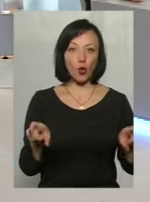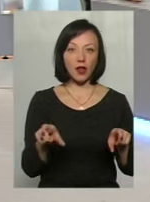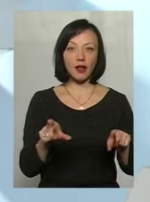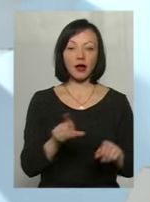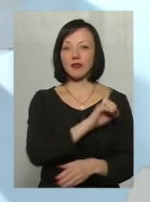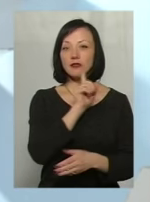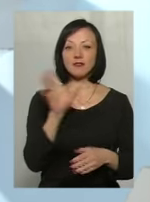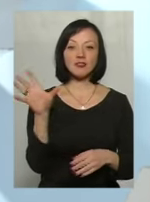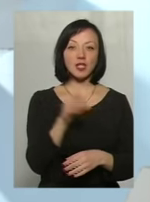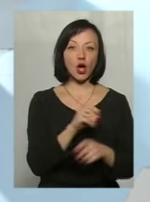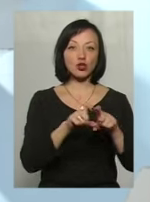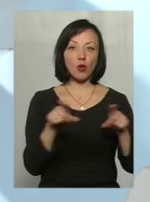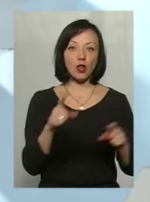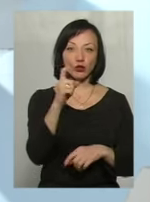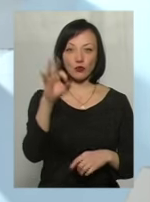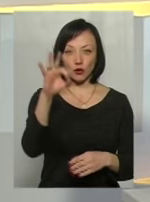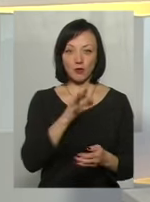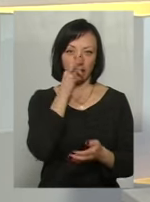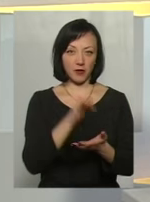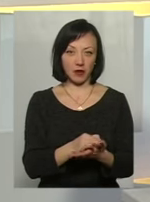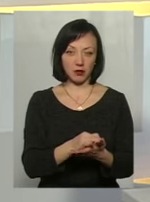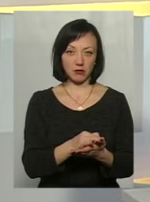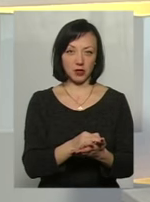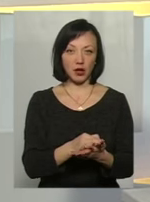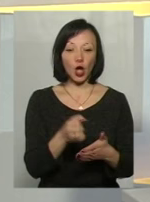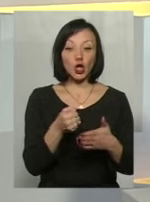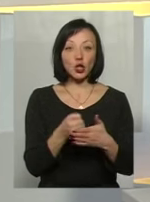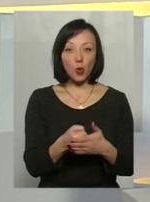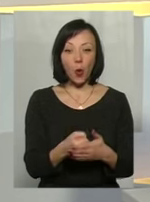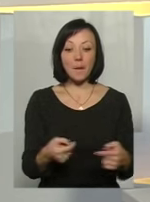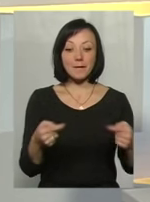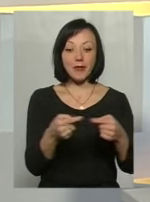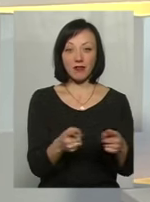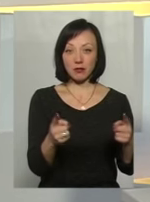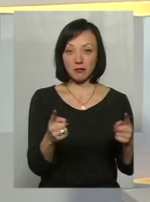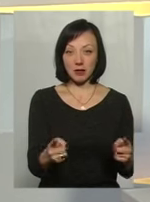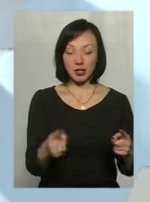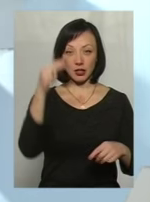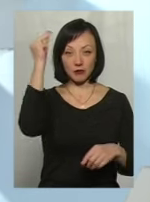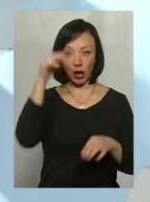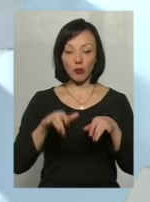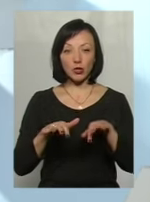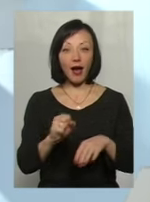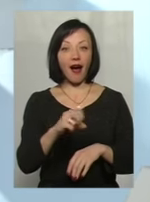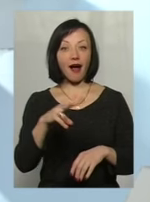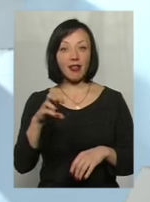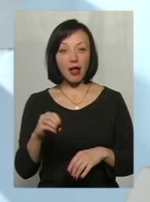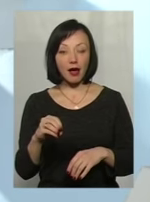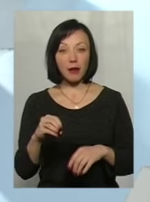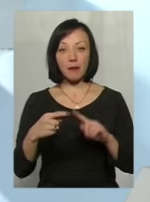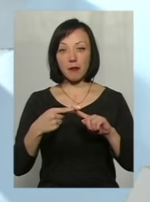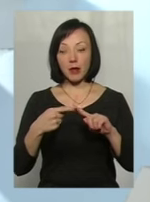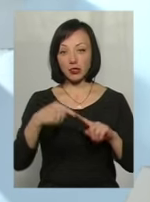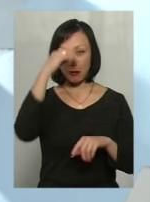школа має нести абсолютно 100% відповідальність. До певної міри на час навчального процесу. Але, по-перше,